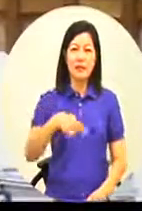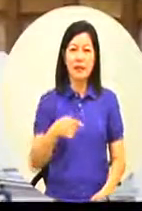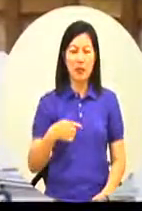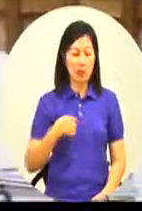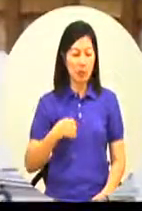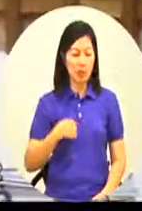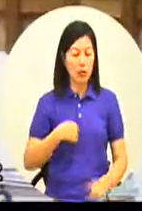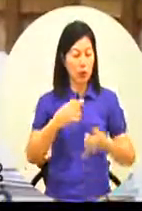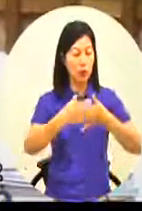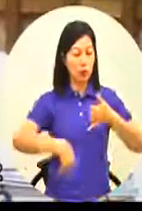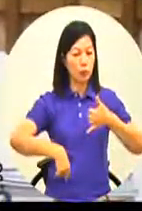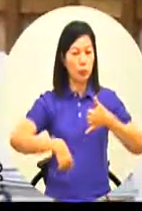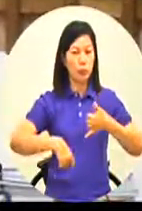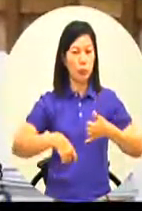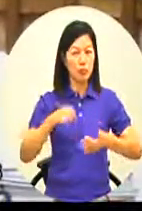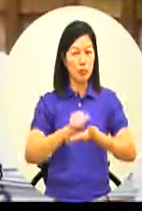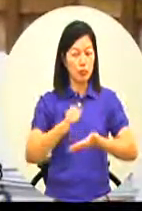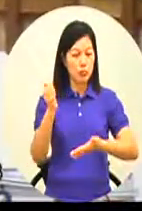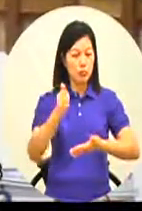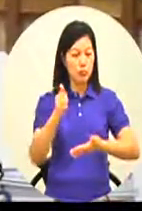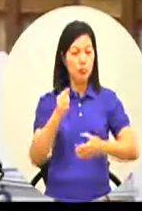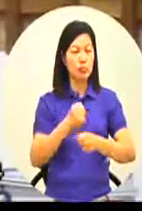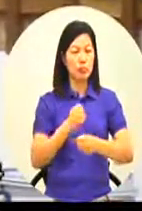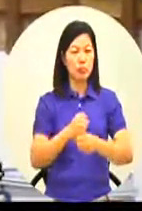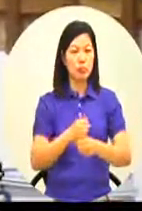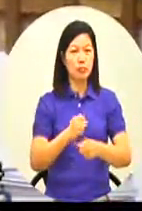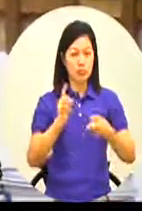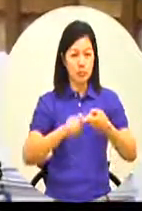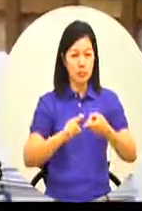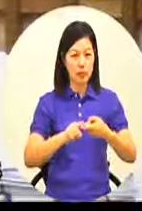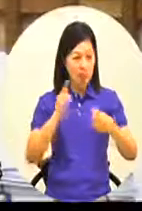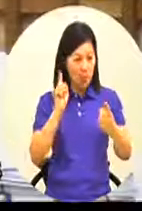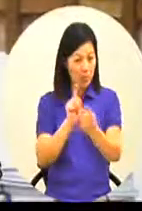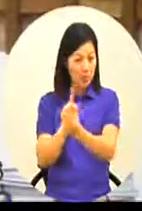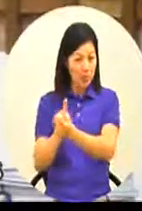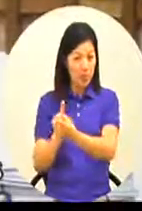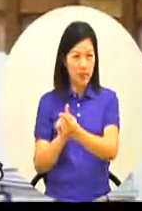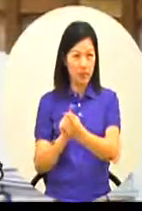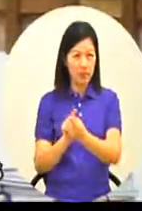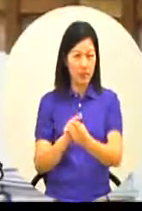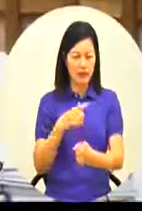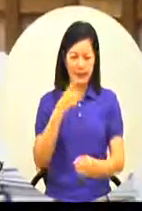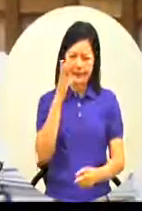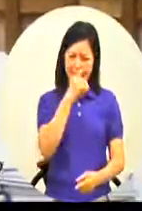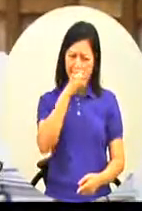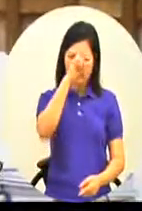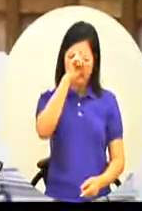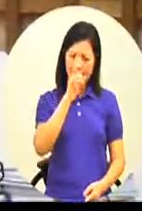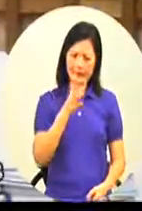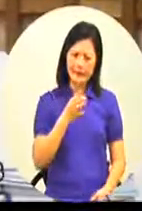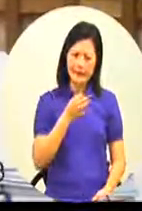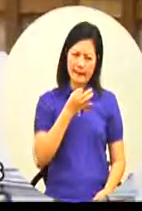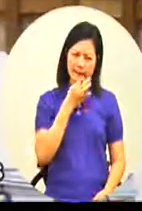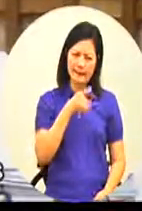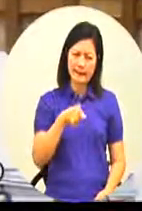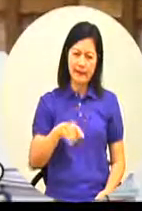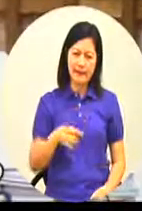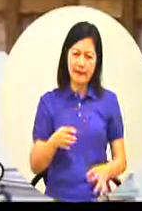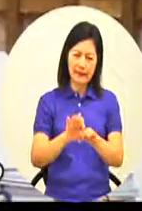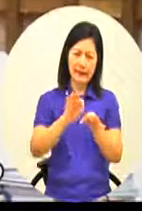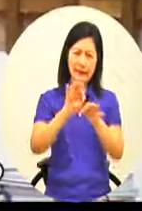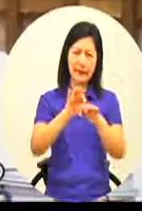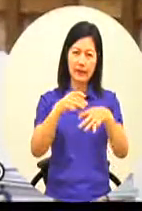一个媒体工作者。所拄到就是讲莫名其妙起遐悬，我讲安尼意思，咱会当来体会